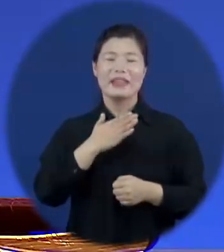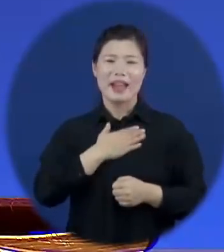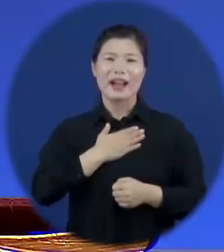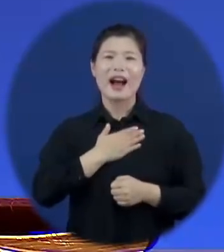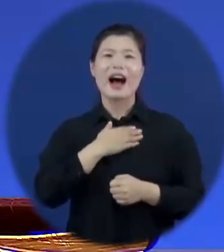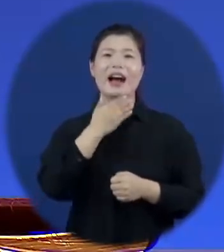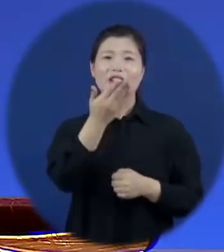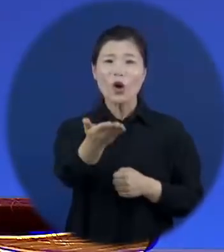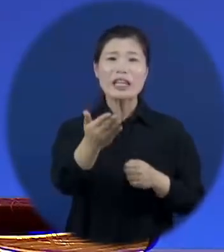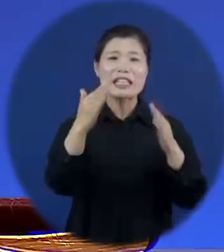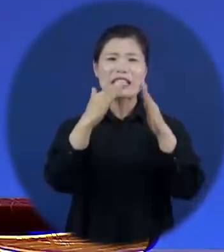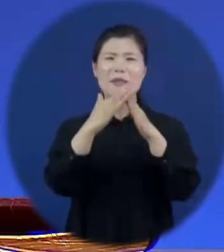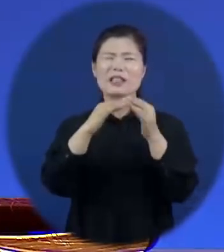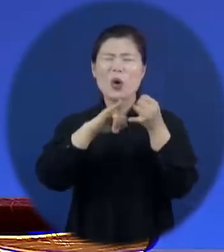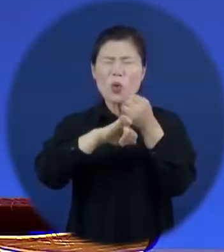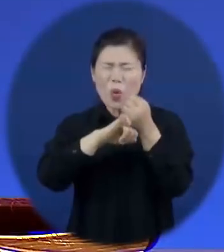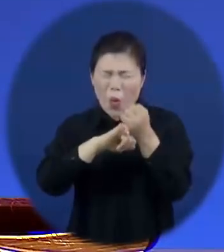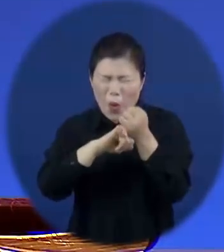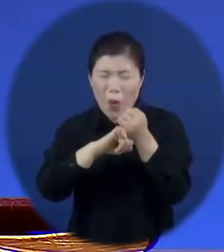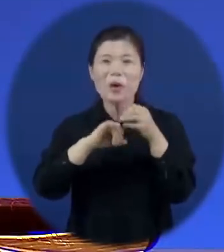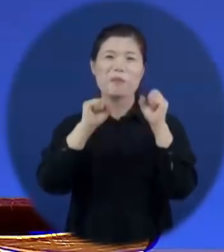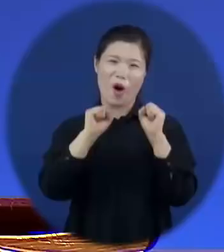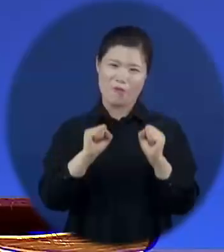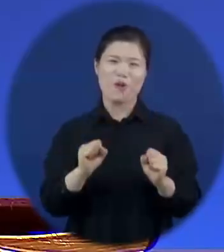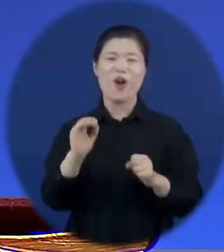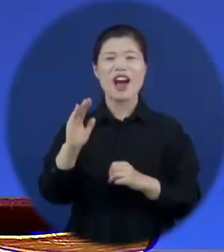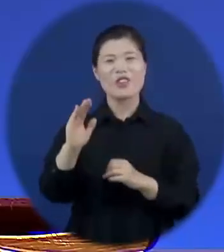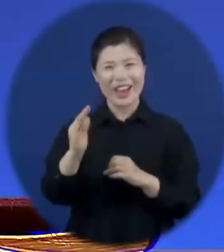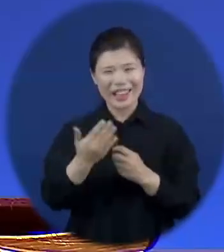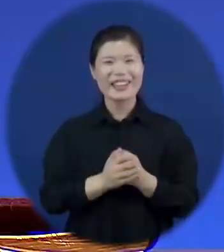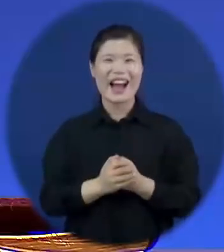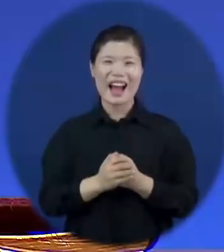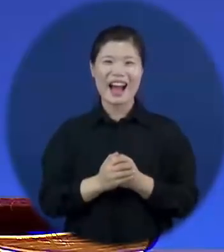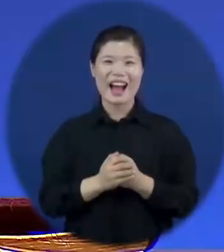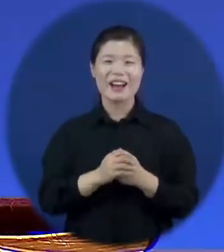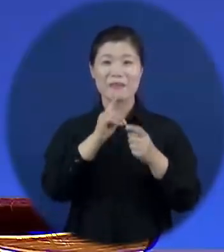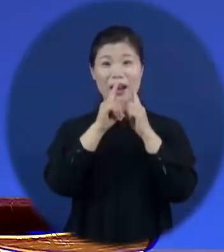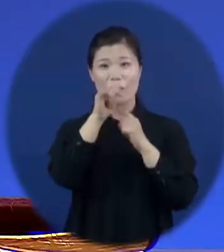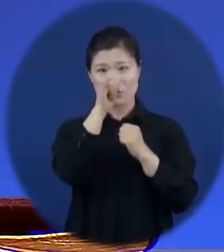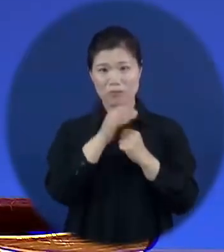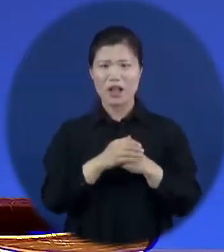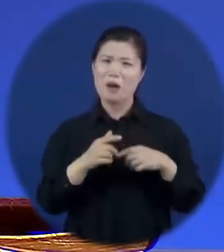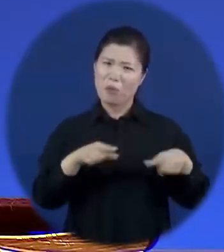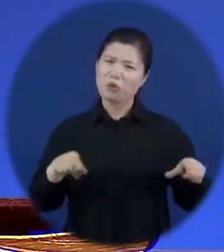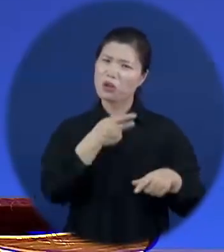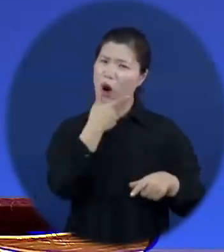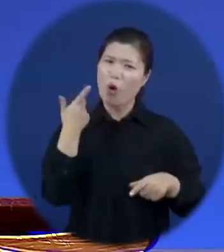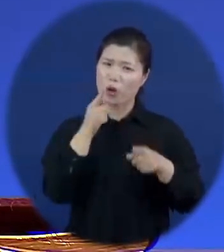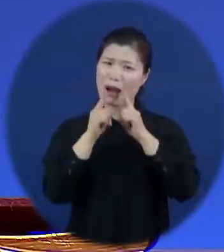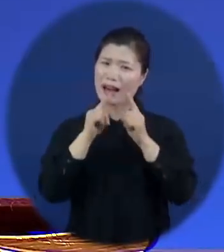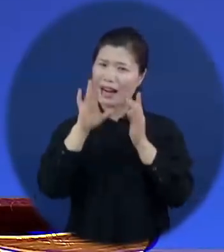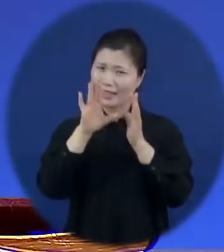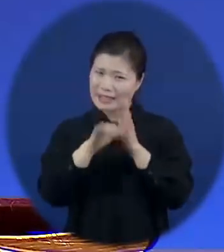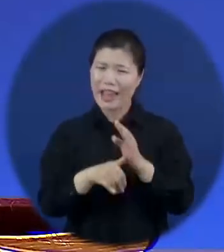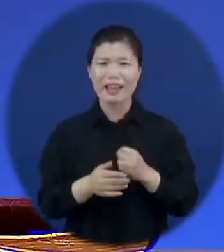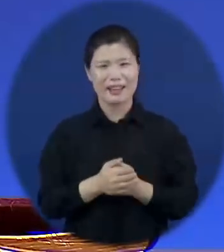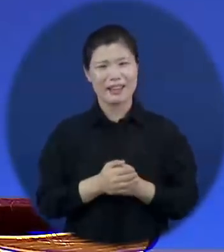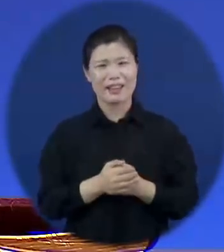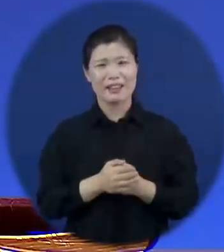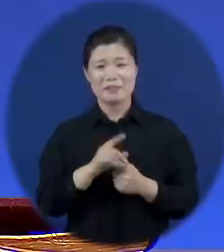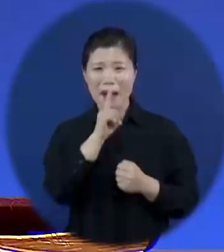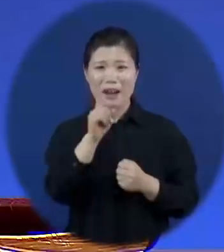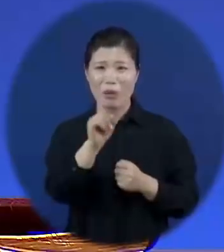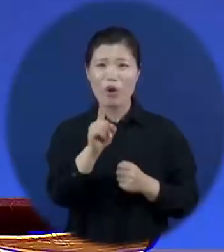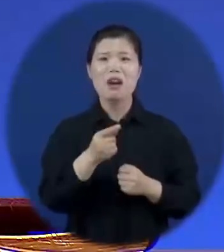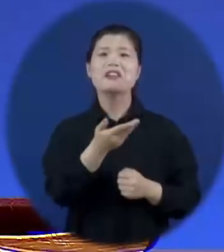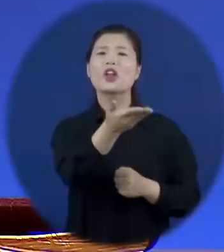stay. 너희 집에서 머물러야만 하겠다. 보통 영어로 쓸 때 I would like to